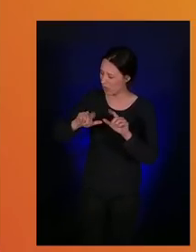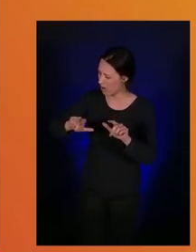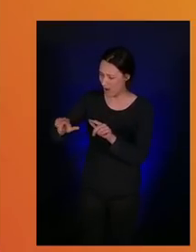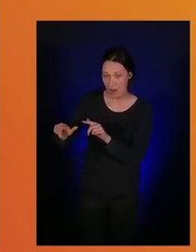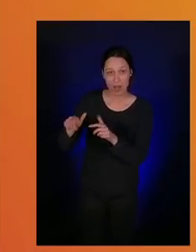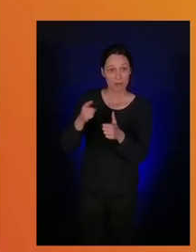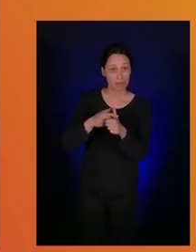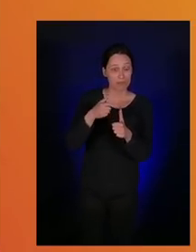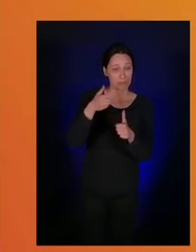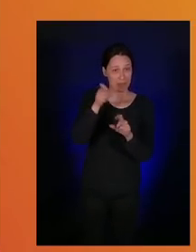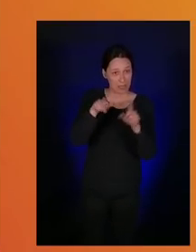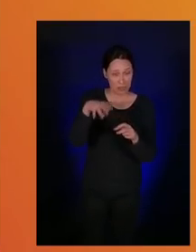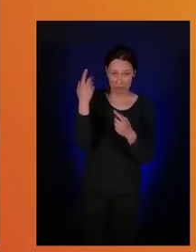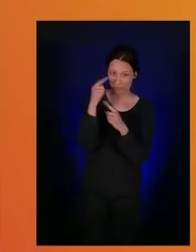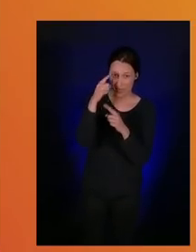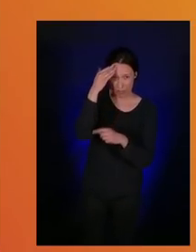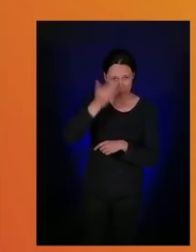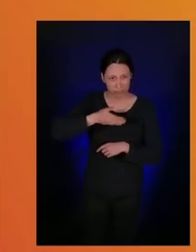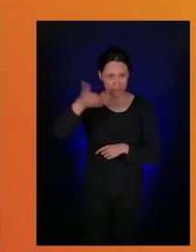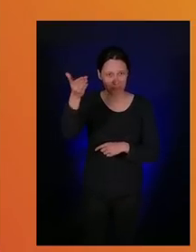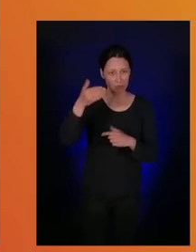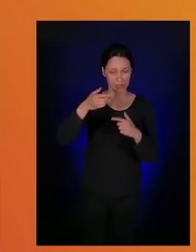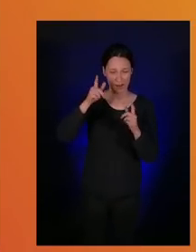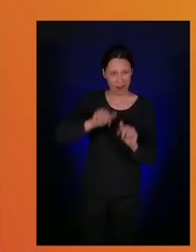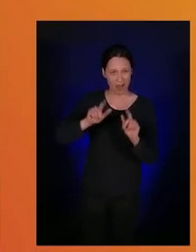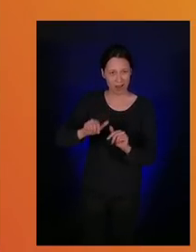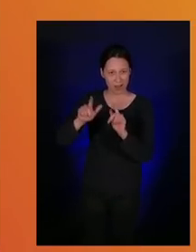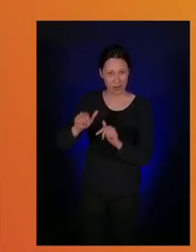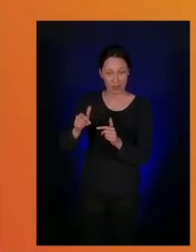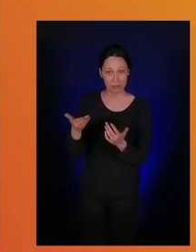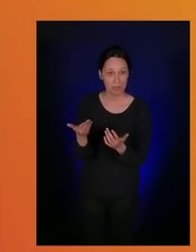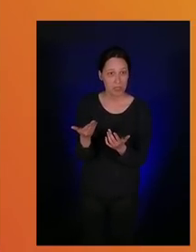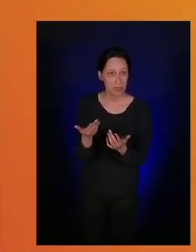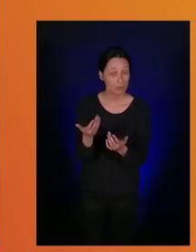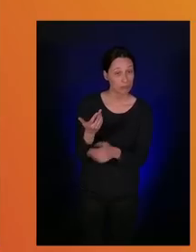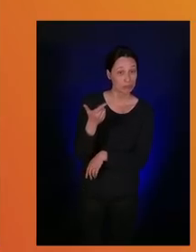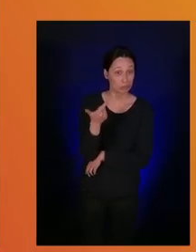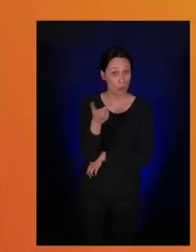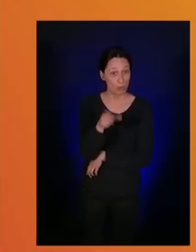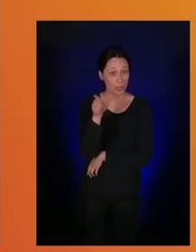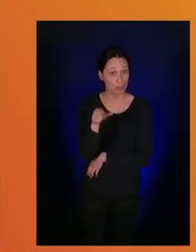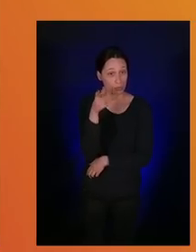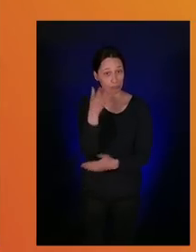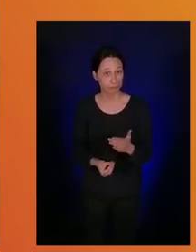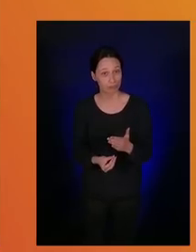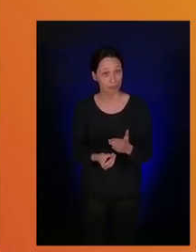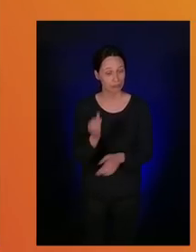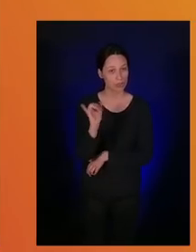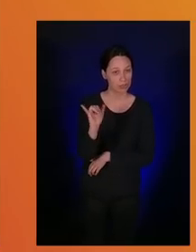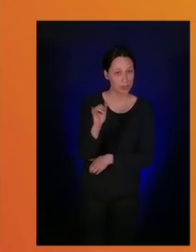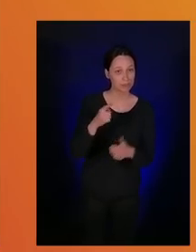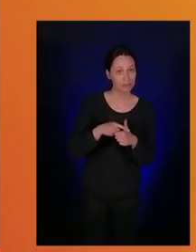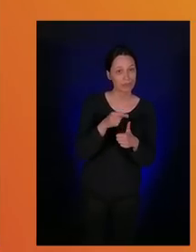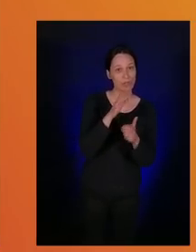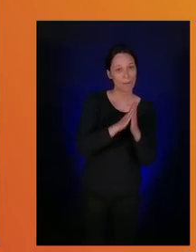comme Céline Verzelletti, beaucoup de syndicalistes. Mais il y a eu 2 absents remarqués. Ni Marie Buisson, ni Philippe Martinez n'ont